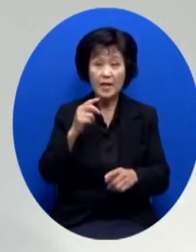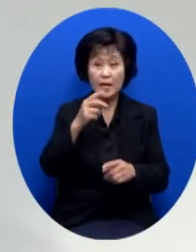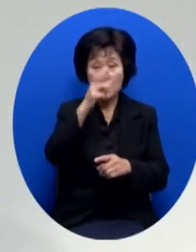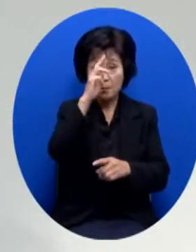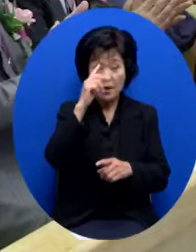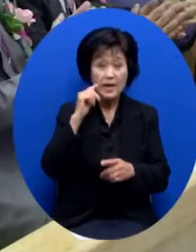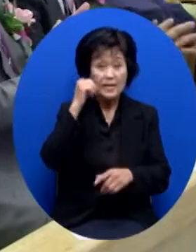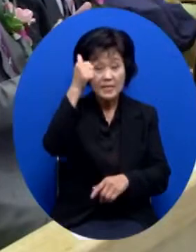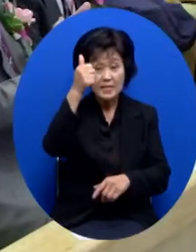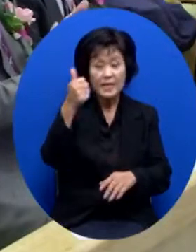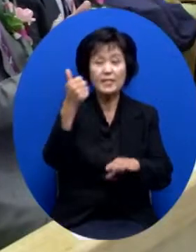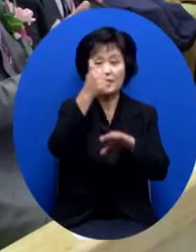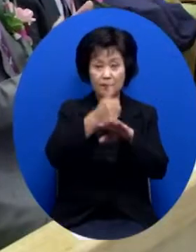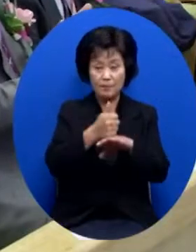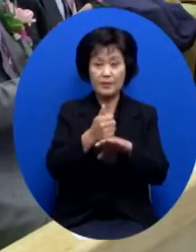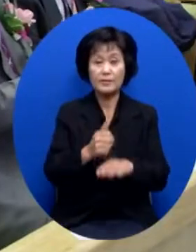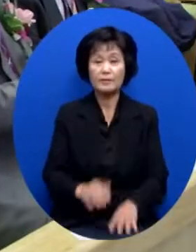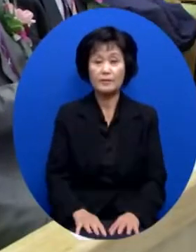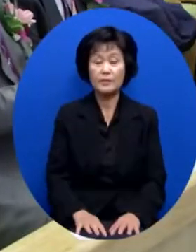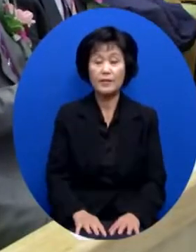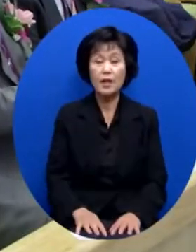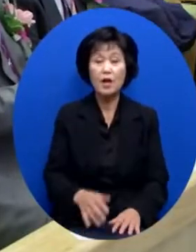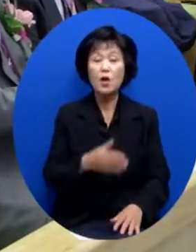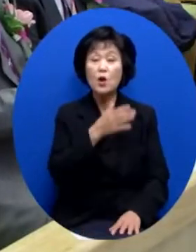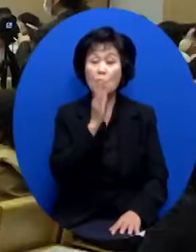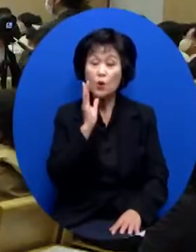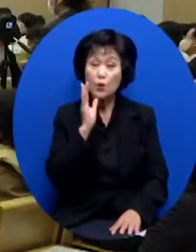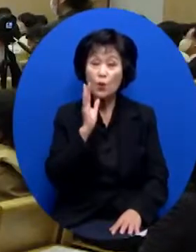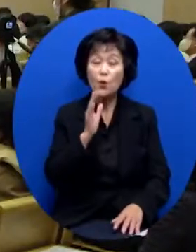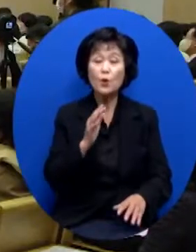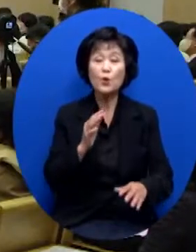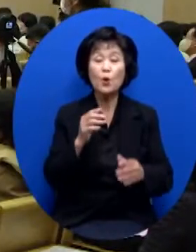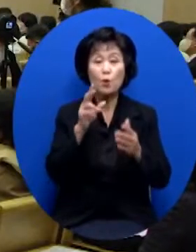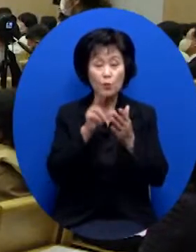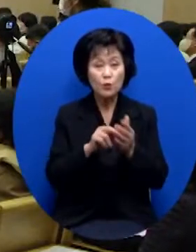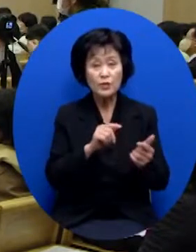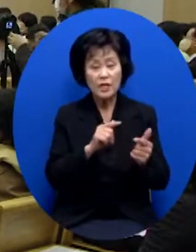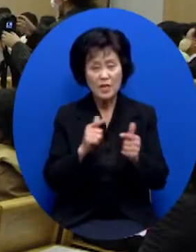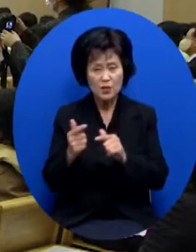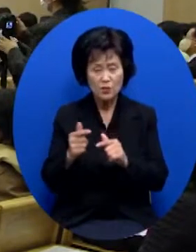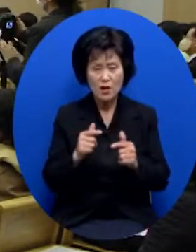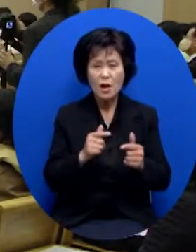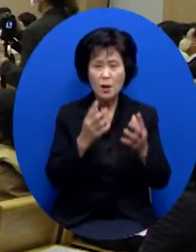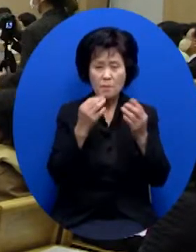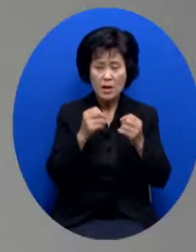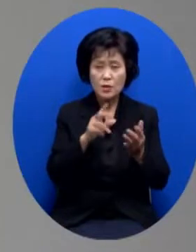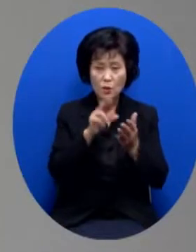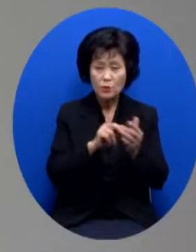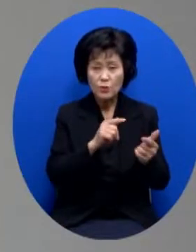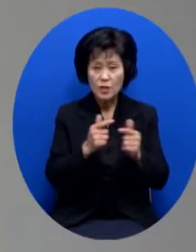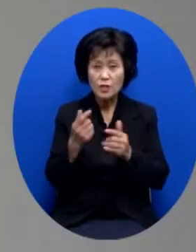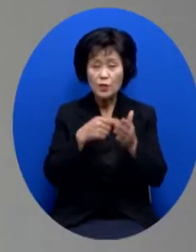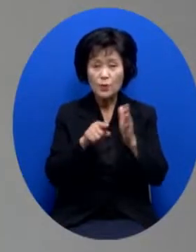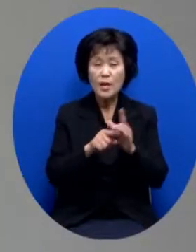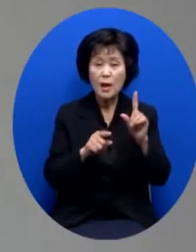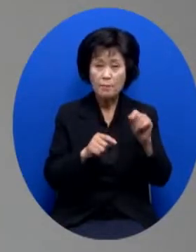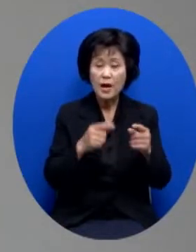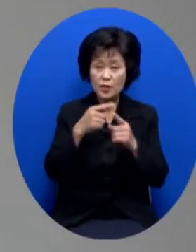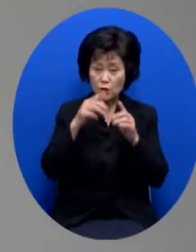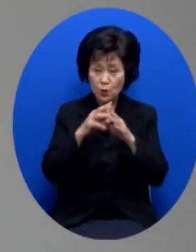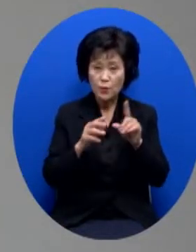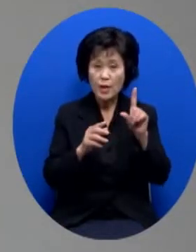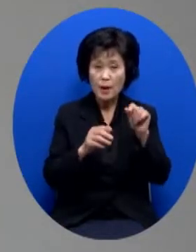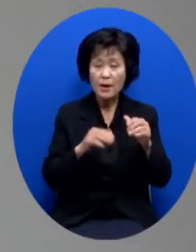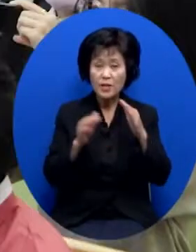이사장은 선교사들의 후원 중단과 노령화, 본부 부채 등의 현안을 극복하기 위해 1만 교회 1만 성도가 매월